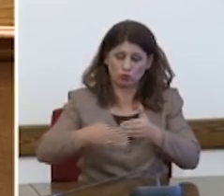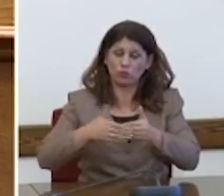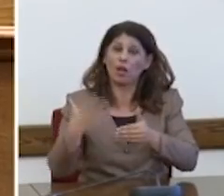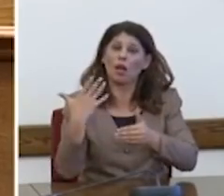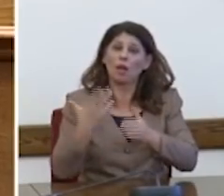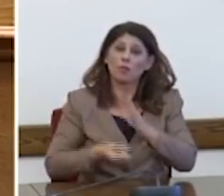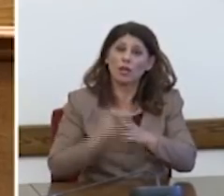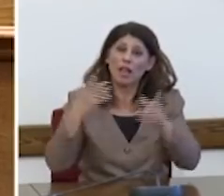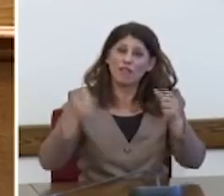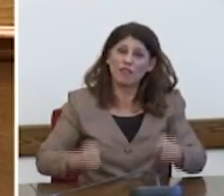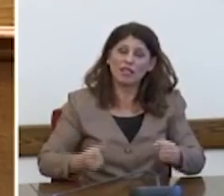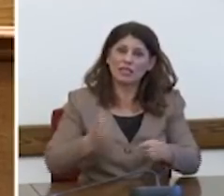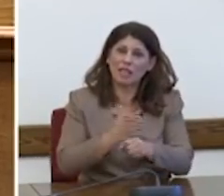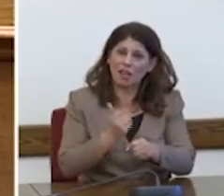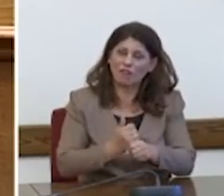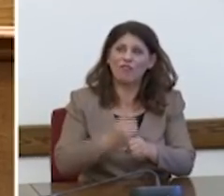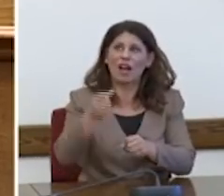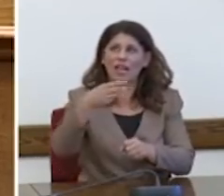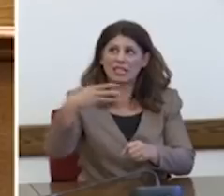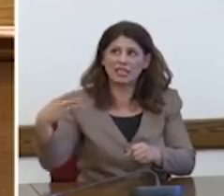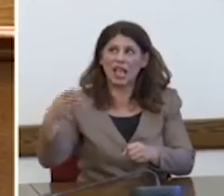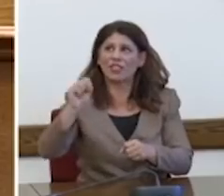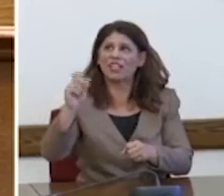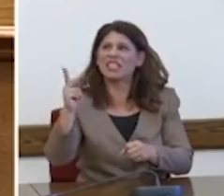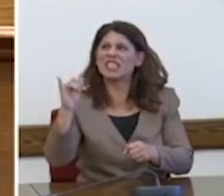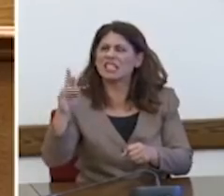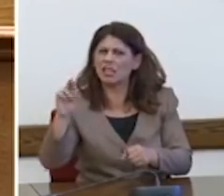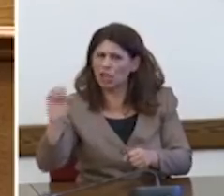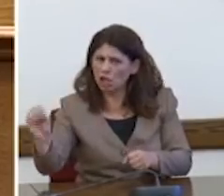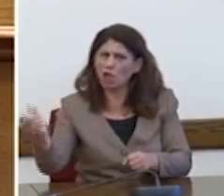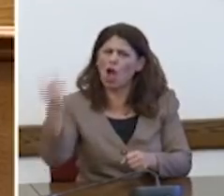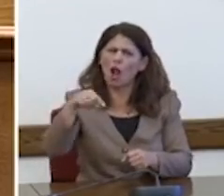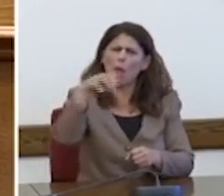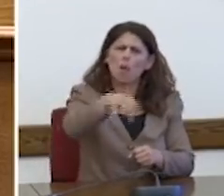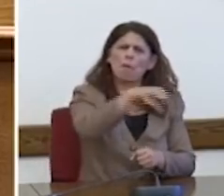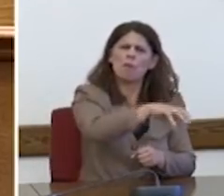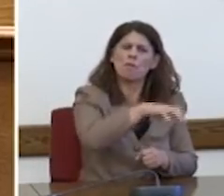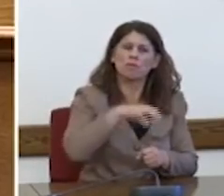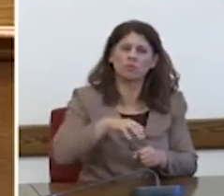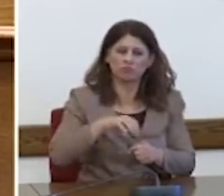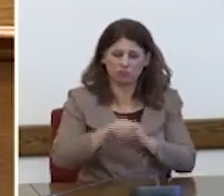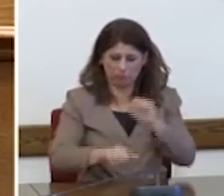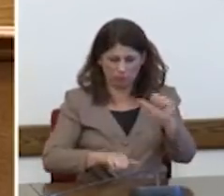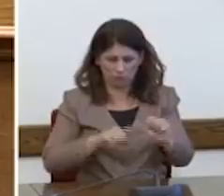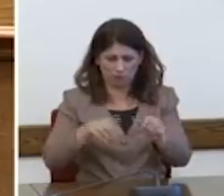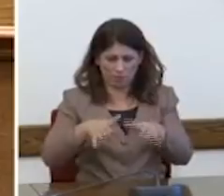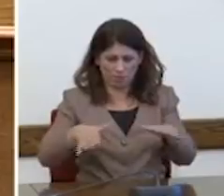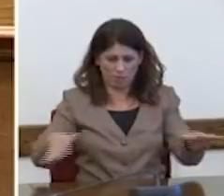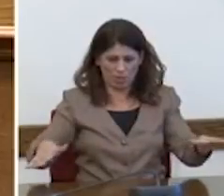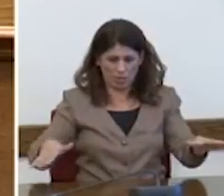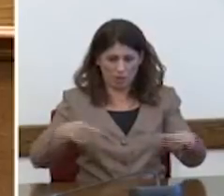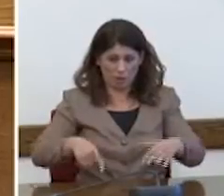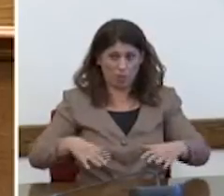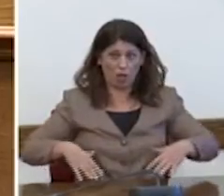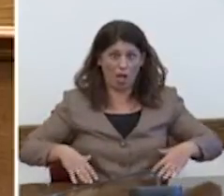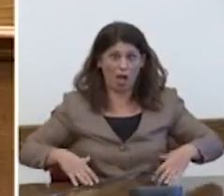βάσεις σε Καβάλα, Ξάνθη, Σκύρο, δεν ξέρω πού αλλού, σε άλλες περιοχές, μετατρέποντας τη χώρα σε ιμπεριαλιστικό ορμητήριο,